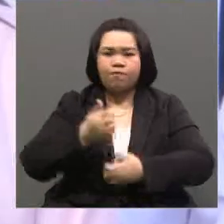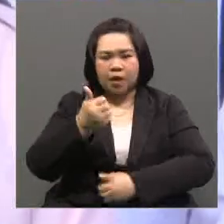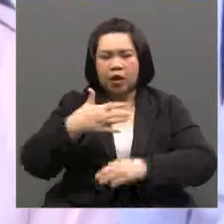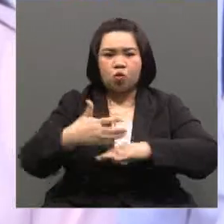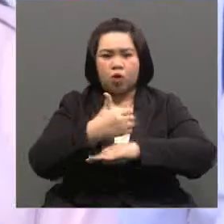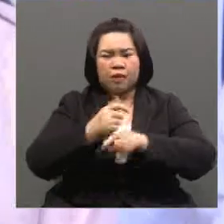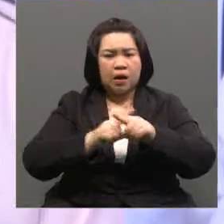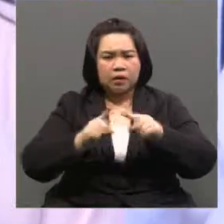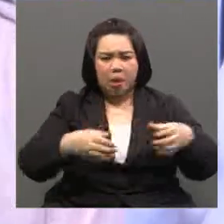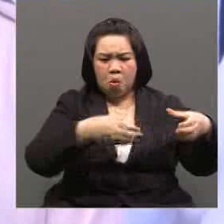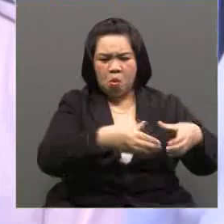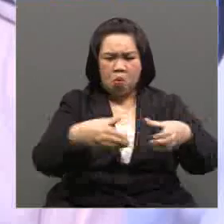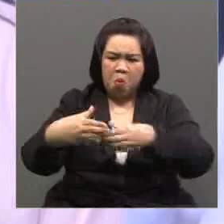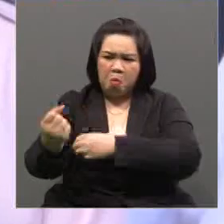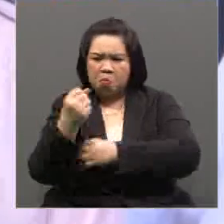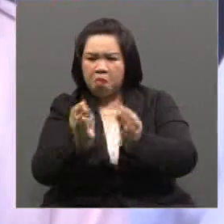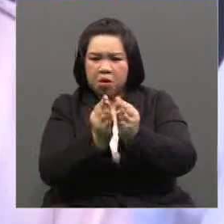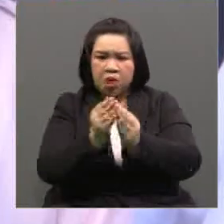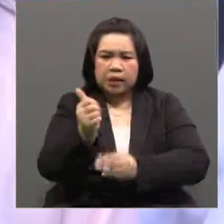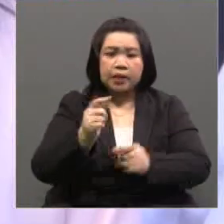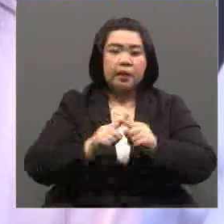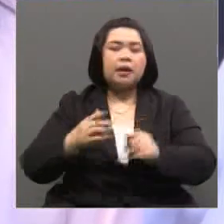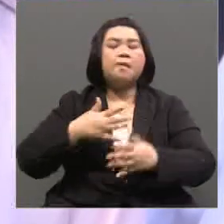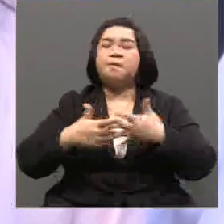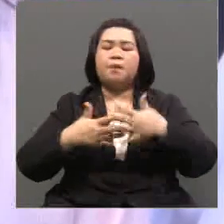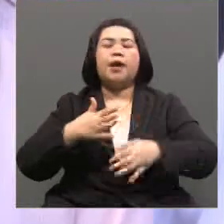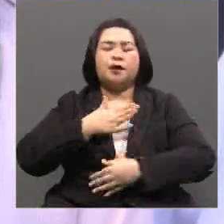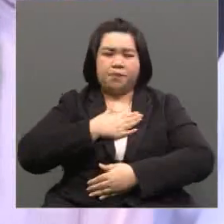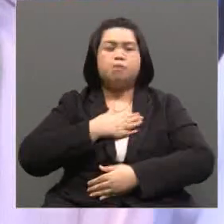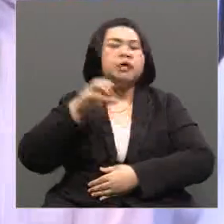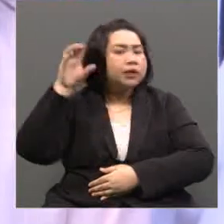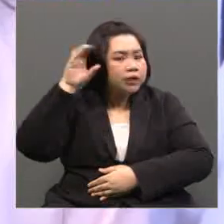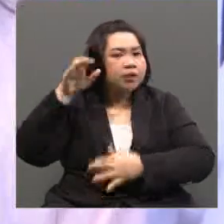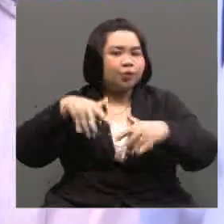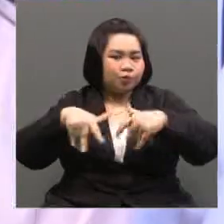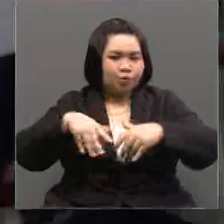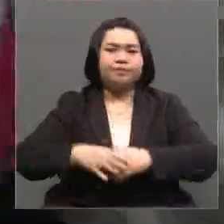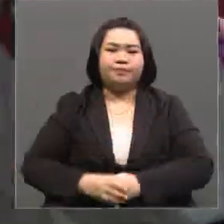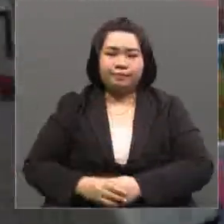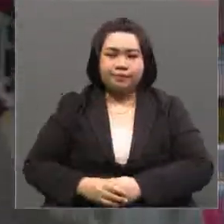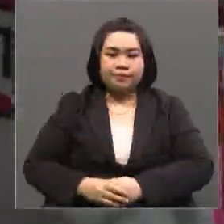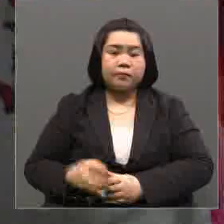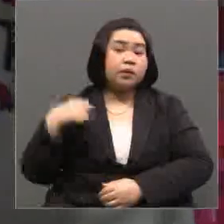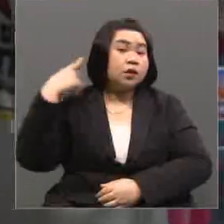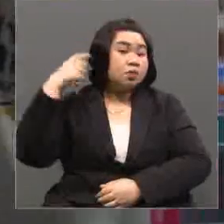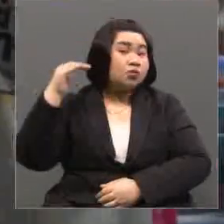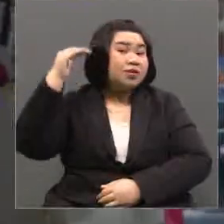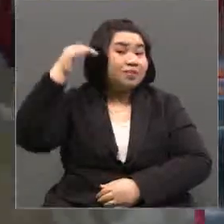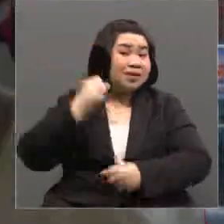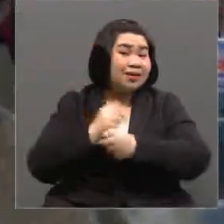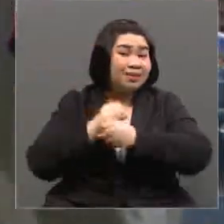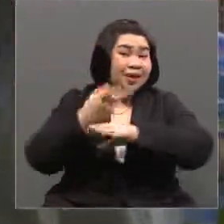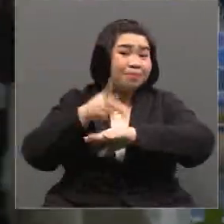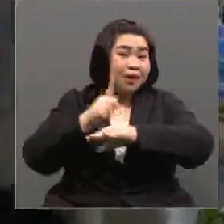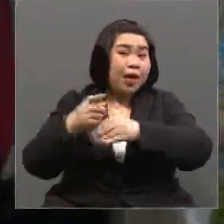กระแสพรรคใหญ่จะรุนแรงก็ยังมั่นใจในโพธิ์ของตัวเองค่ะทางด้านของนางสาวกาญจศิลปะอาชาประทานที่ปรึกษาหัวหน้า